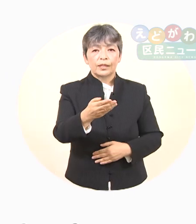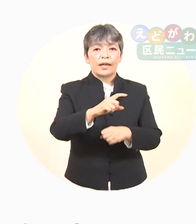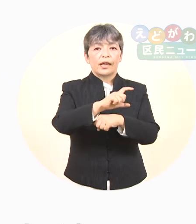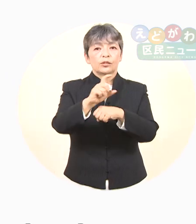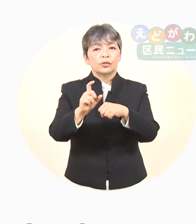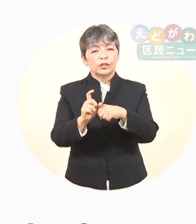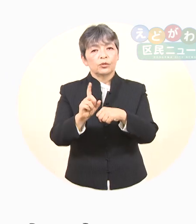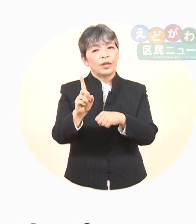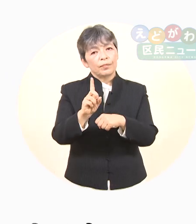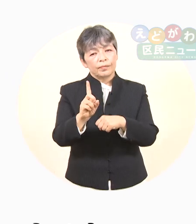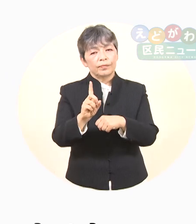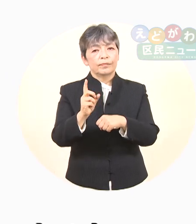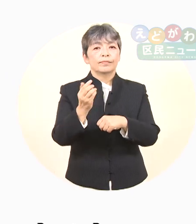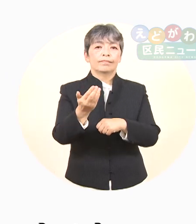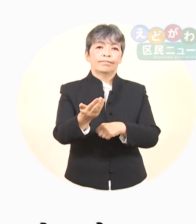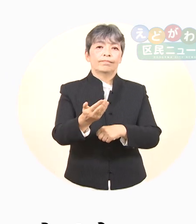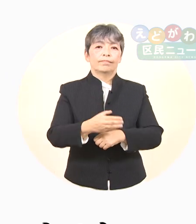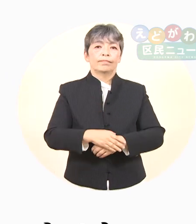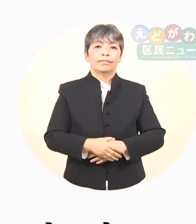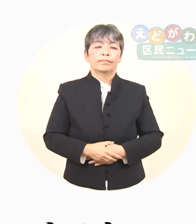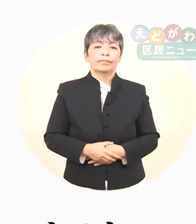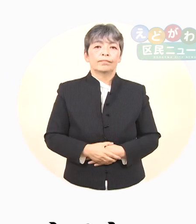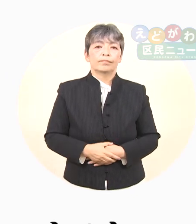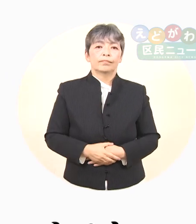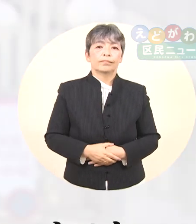あなたにとって SDGs とは？